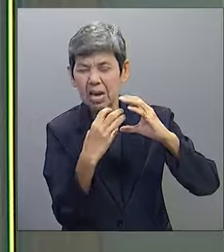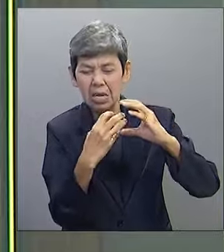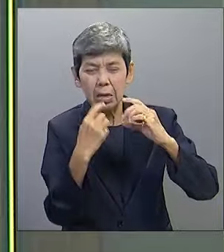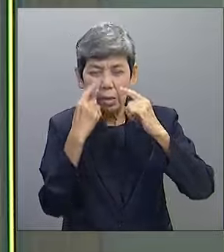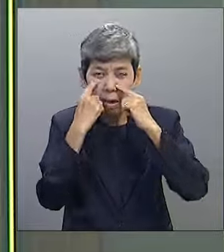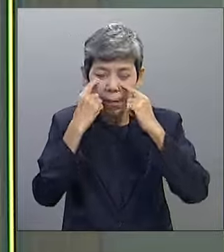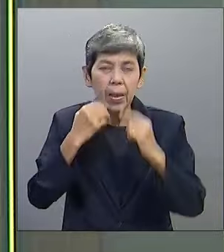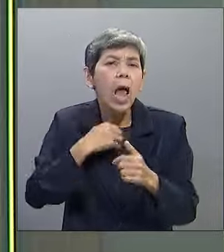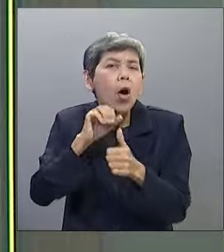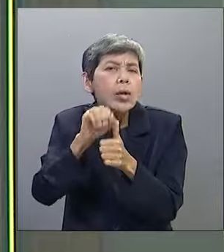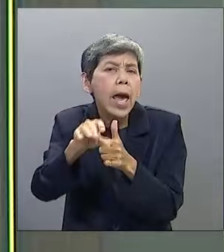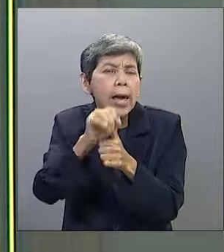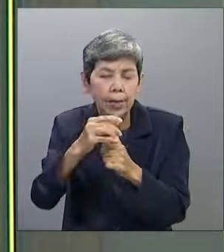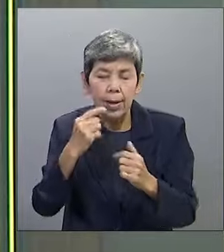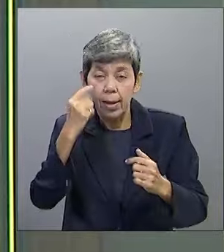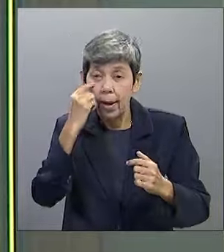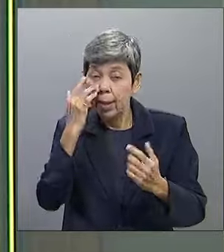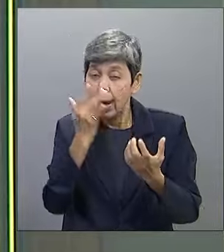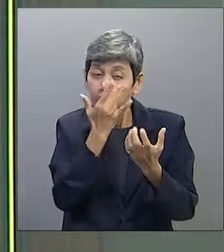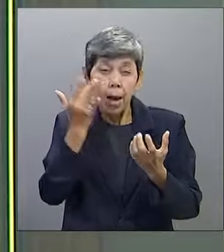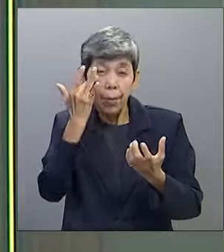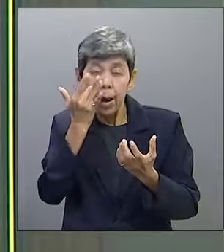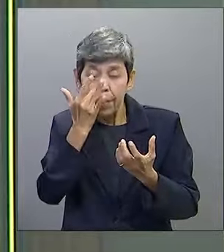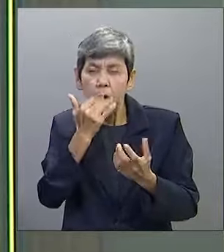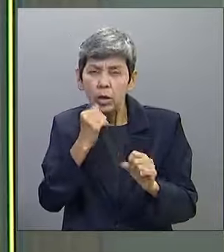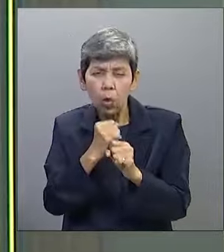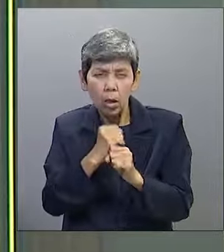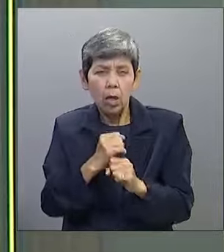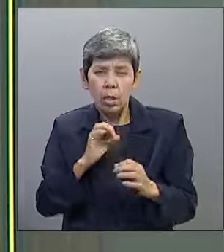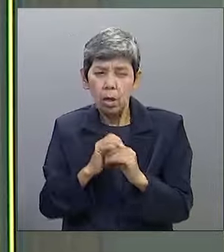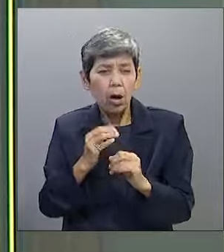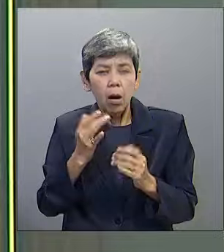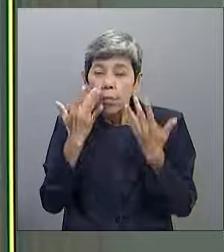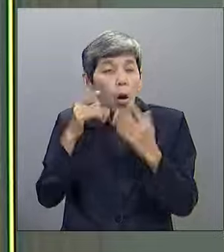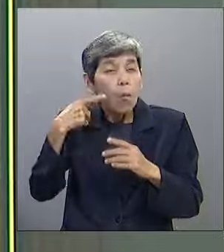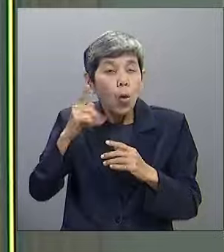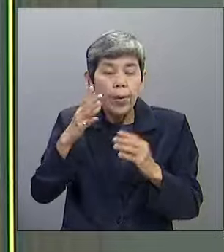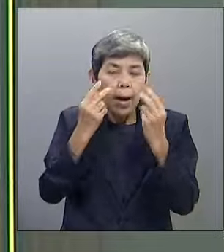ก็แนะนำว่าให้ใส่เฉพาะช่วงเวลาที่จำเป็นเมื่อหมดความจำเป็นก็